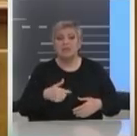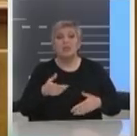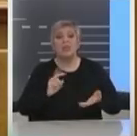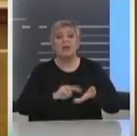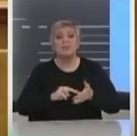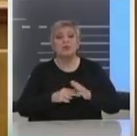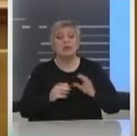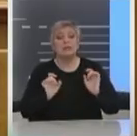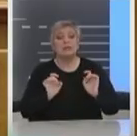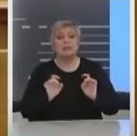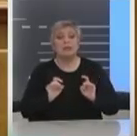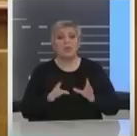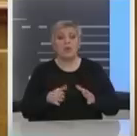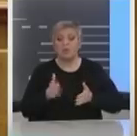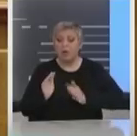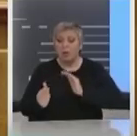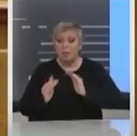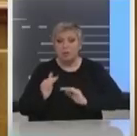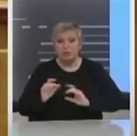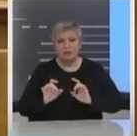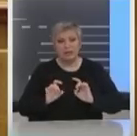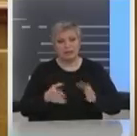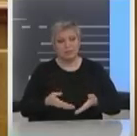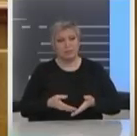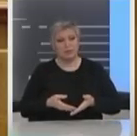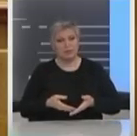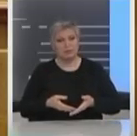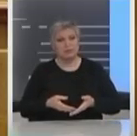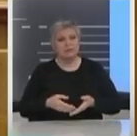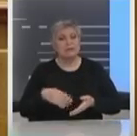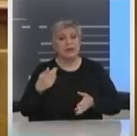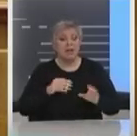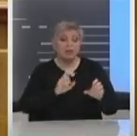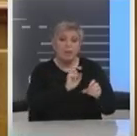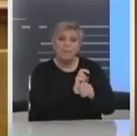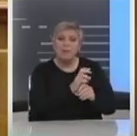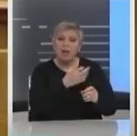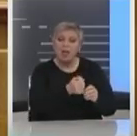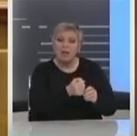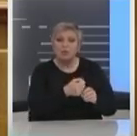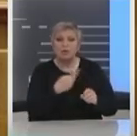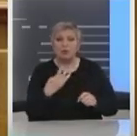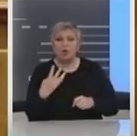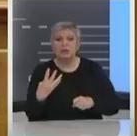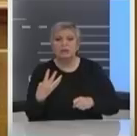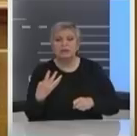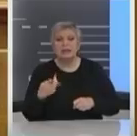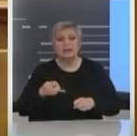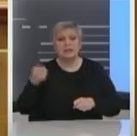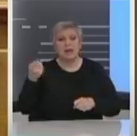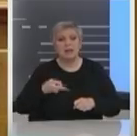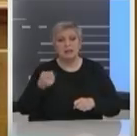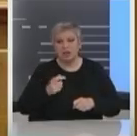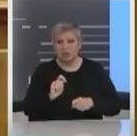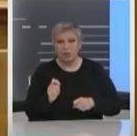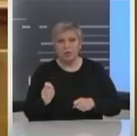4%, γι' αυτό μιλάμε, το 4% του υπερπλεονάσματος. Και για να φανεί το μέγεθος της